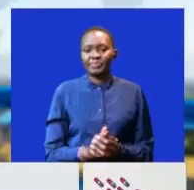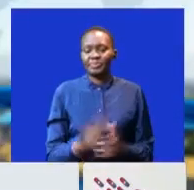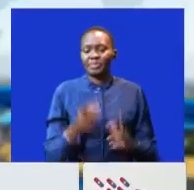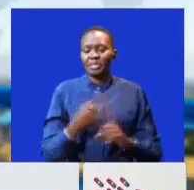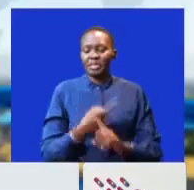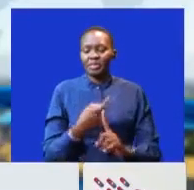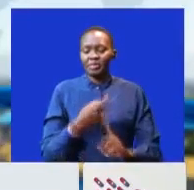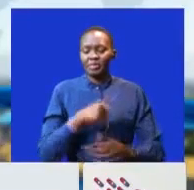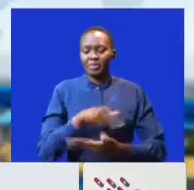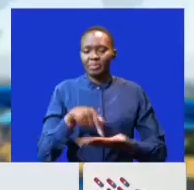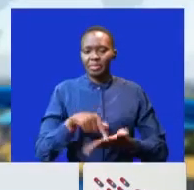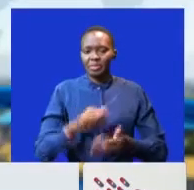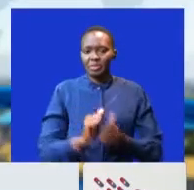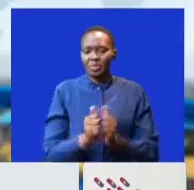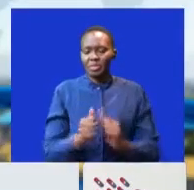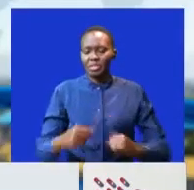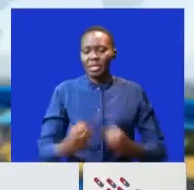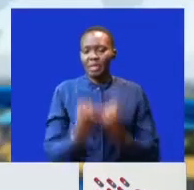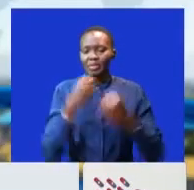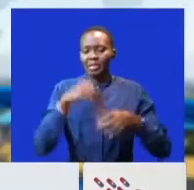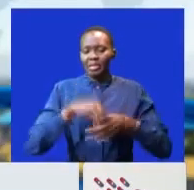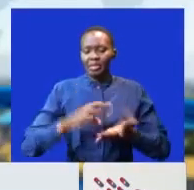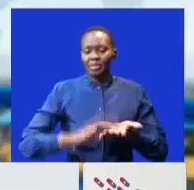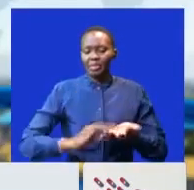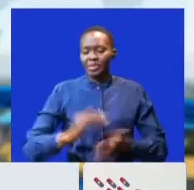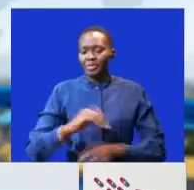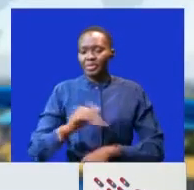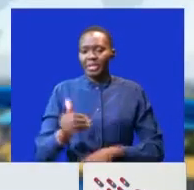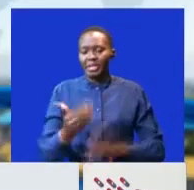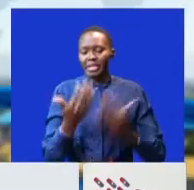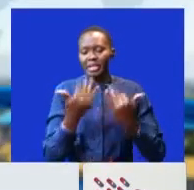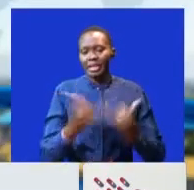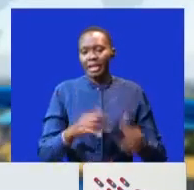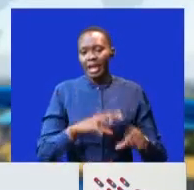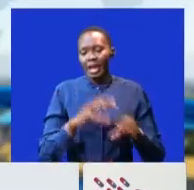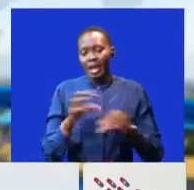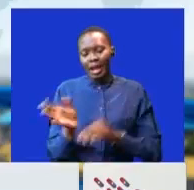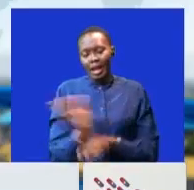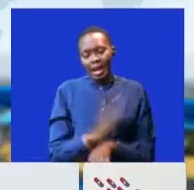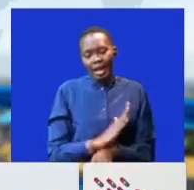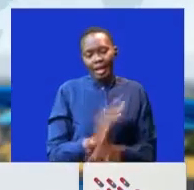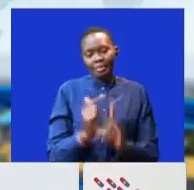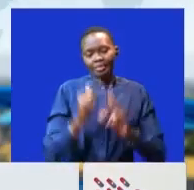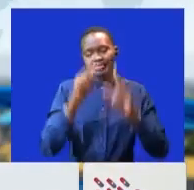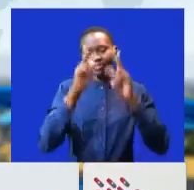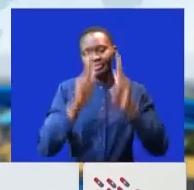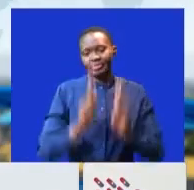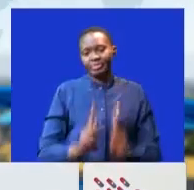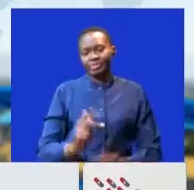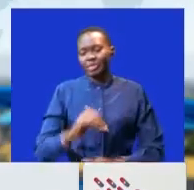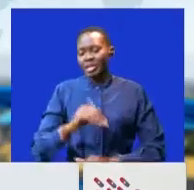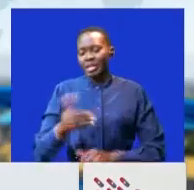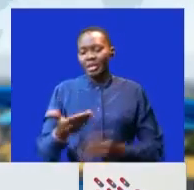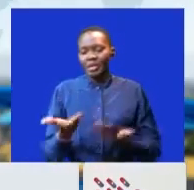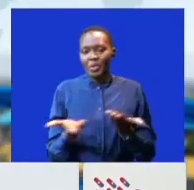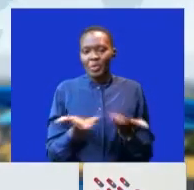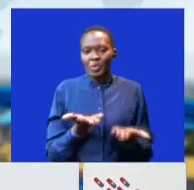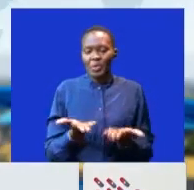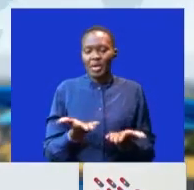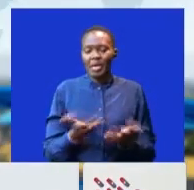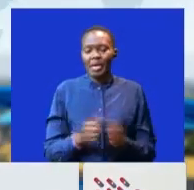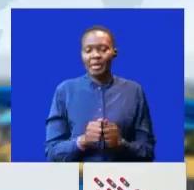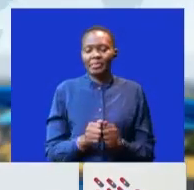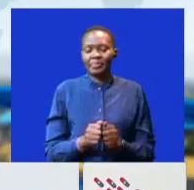Kopogore gi mago matimore kaunti mano ma Migori, Warengo kata waduoge kaunti ma Kisumu kae. Kama bende wayudo ni jotend